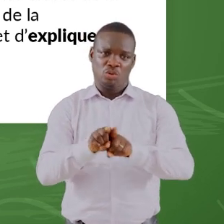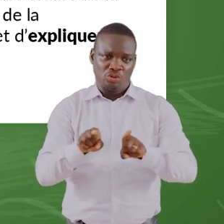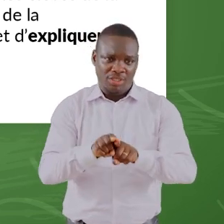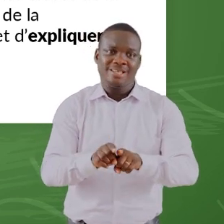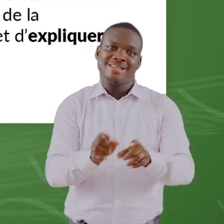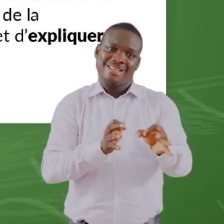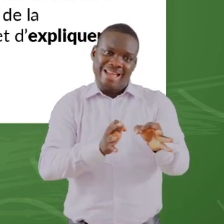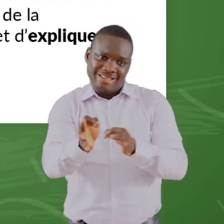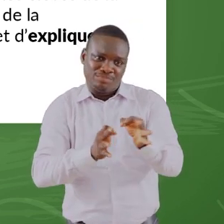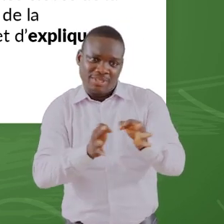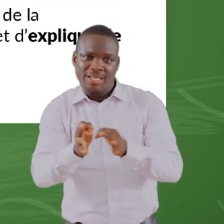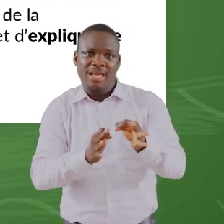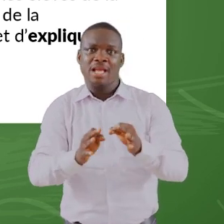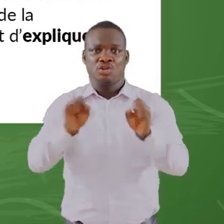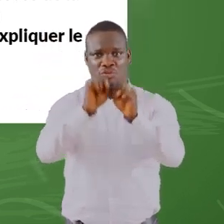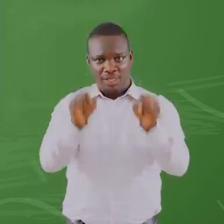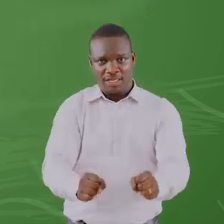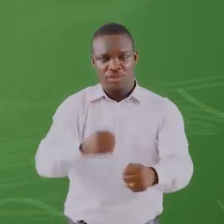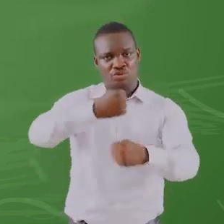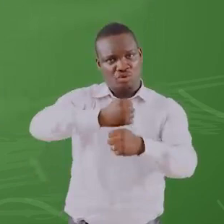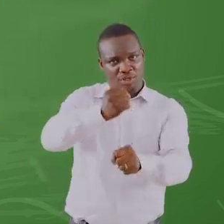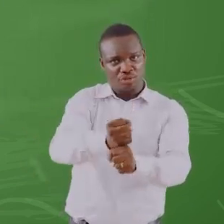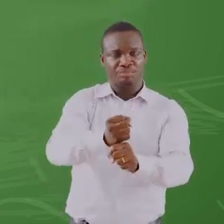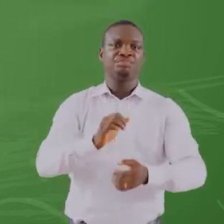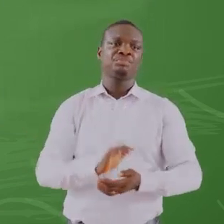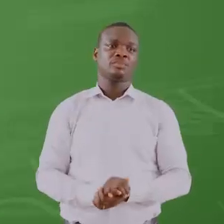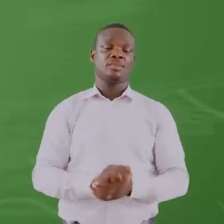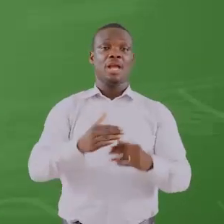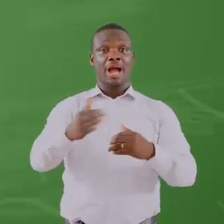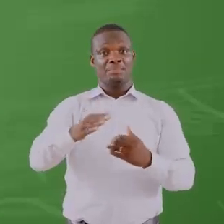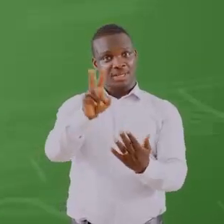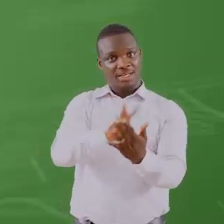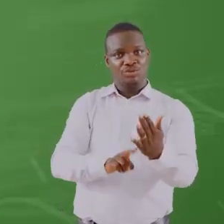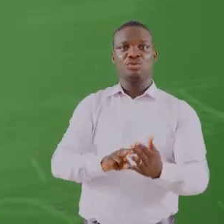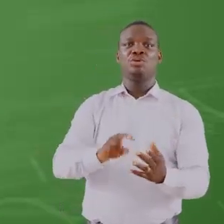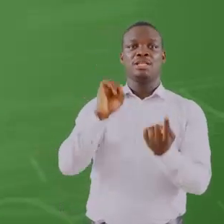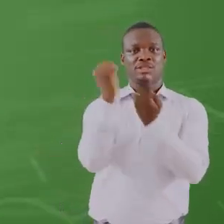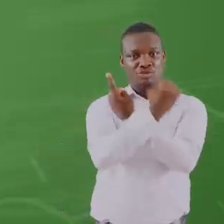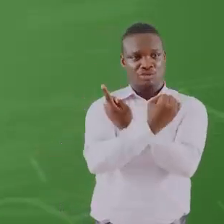d'expliquer le mécanisme de leur formation. Après la lecture de cette situation,